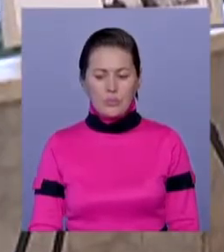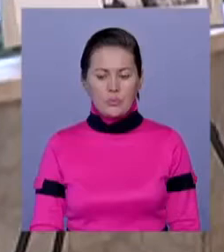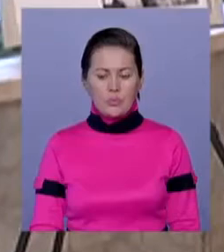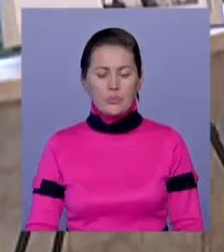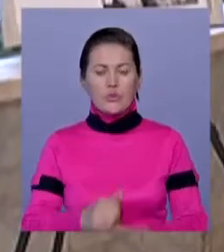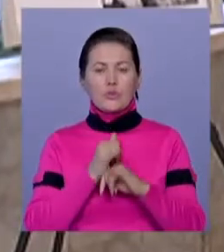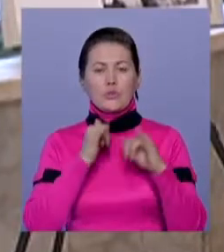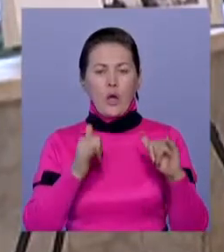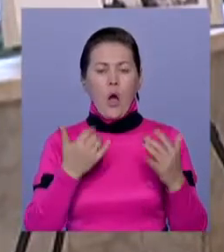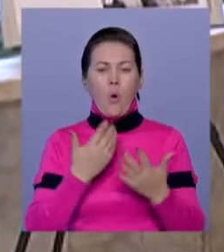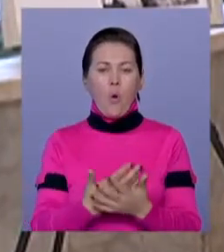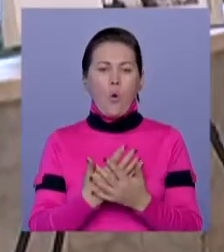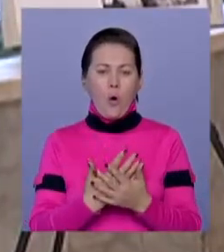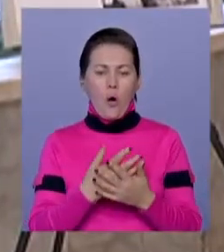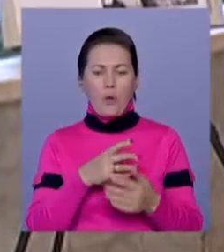Дамыған қоғамда